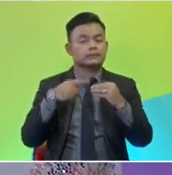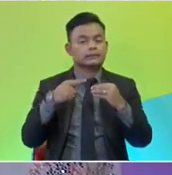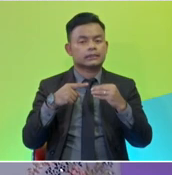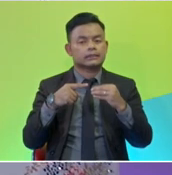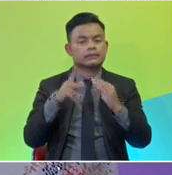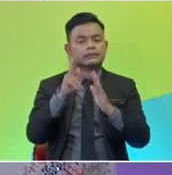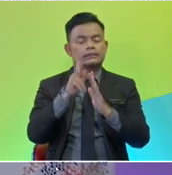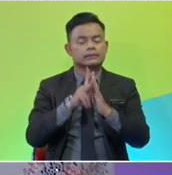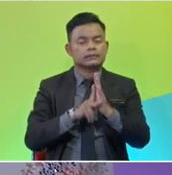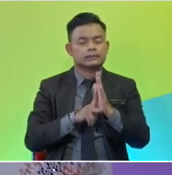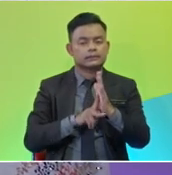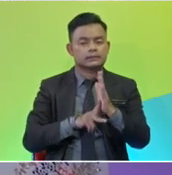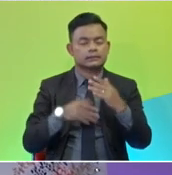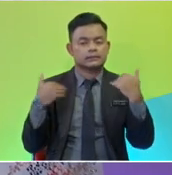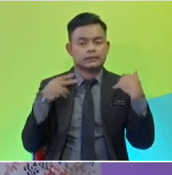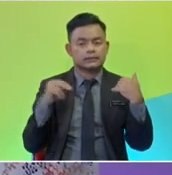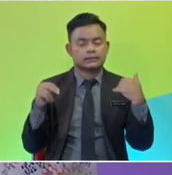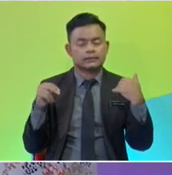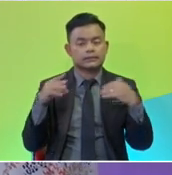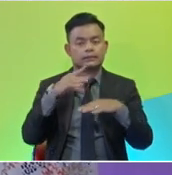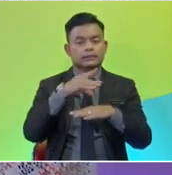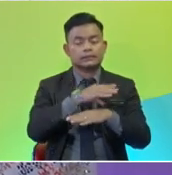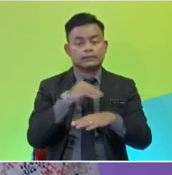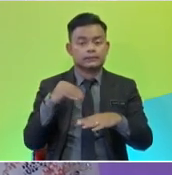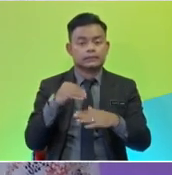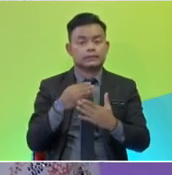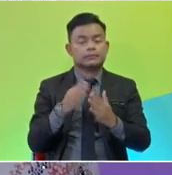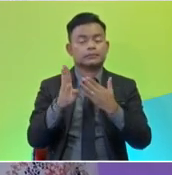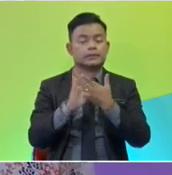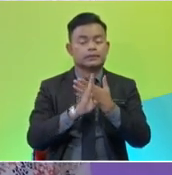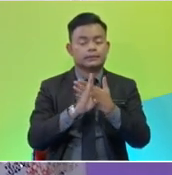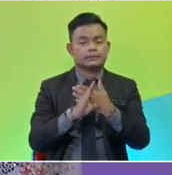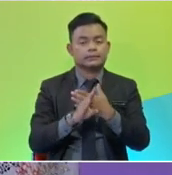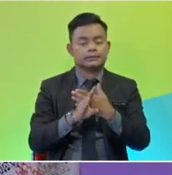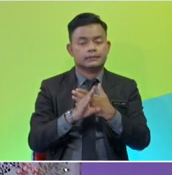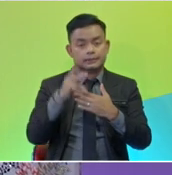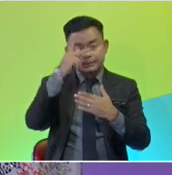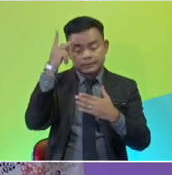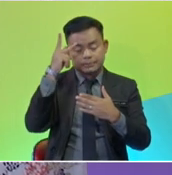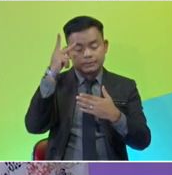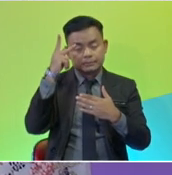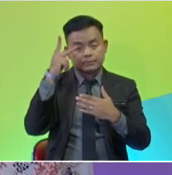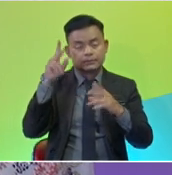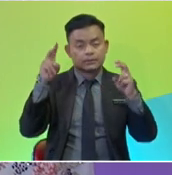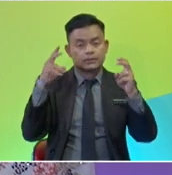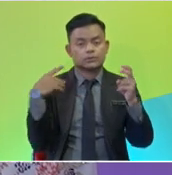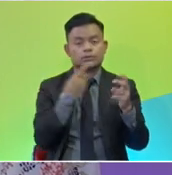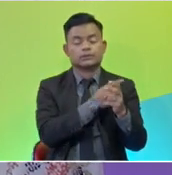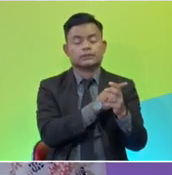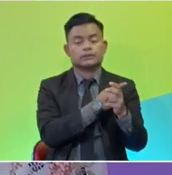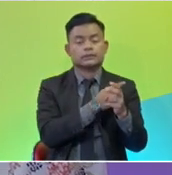situasi bahay situasi dan bahaya sebab tajuk kita hari ini ialah situasi bahaya yang terdapat di